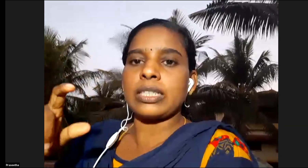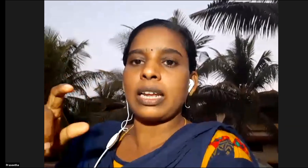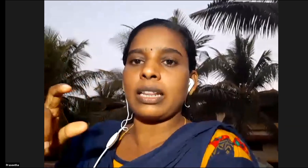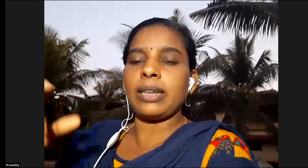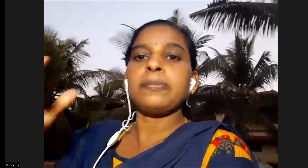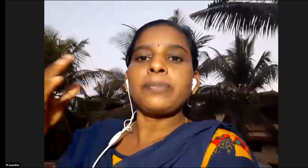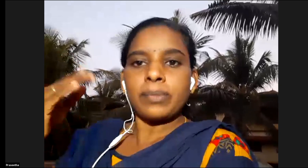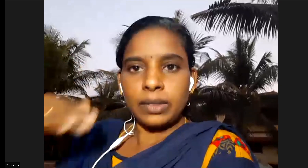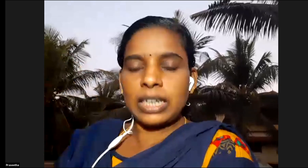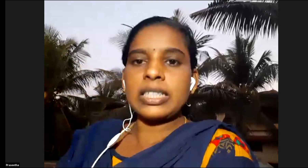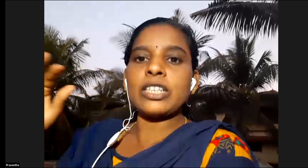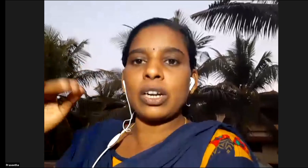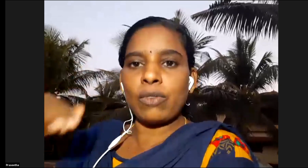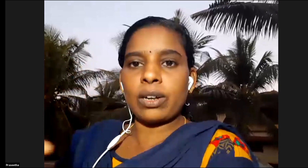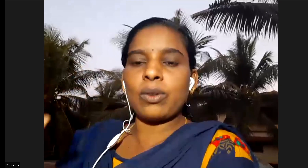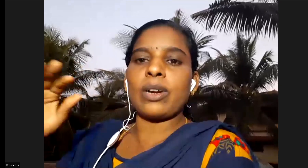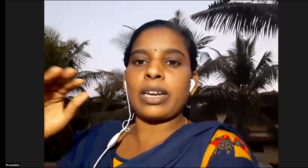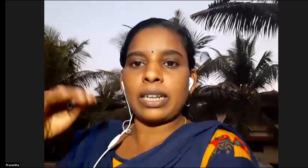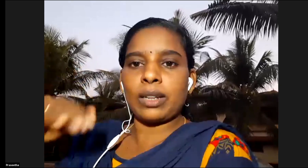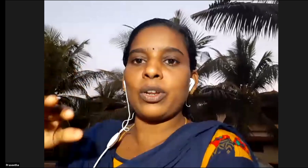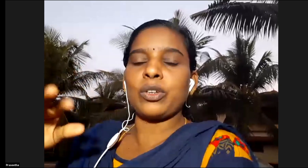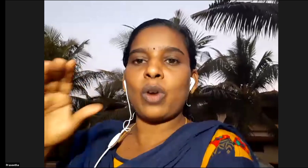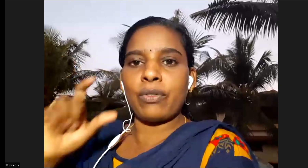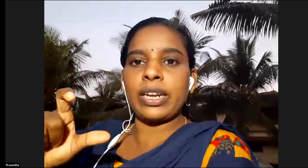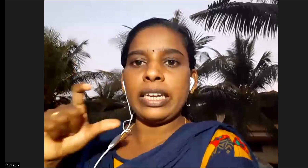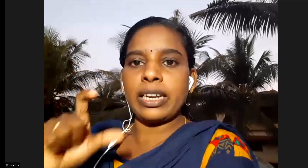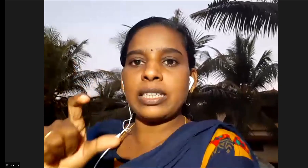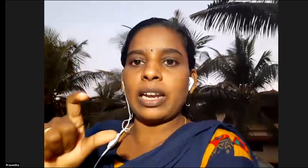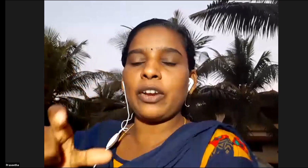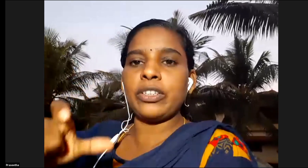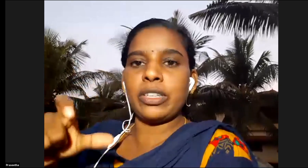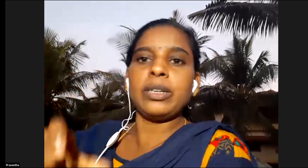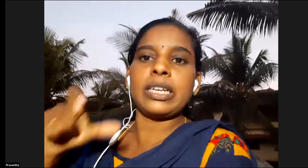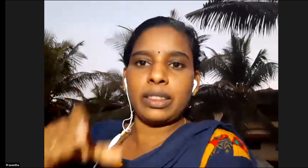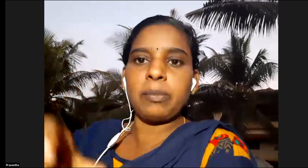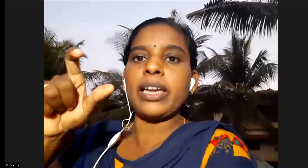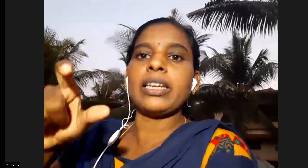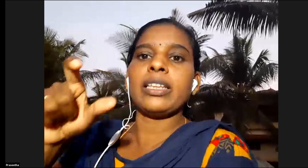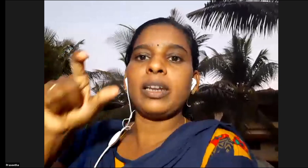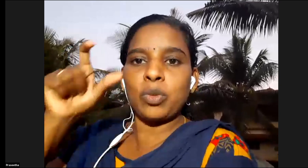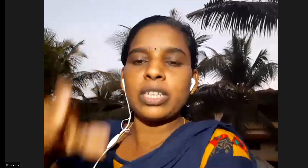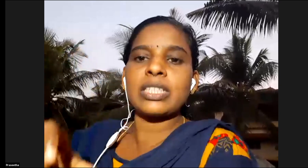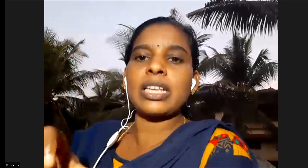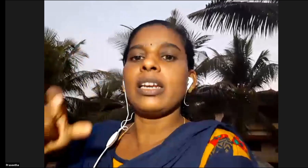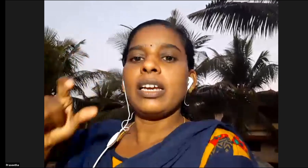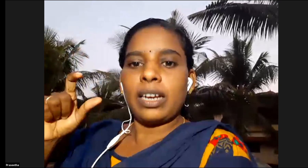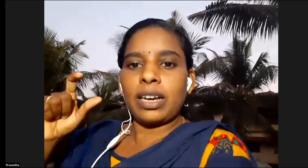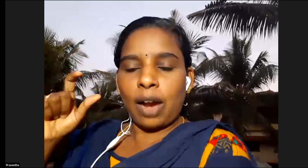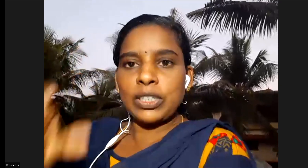കൊടുത്തതിന്റെ അടിസ്ഥാനത്തിൽ റിസർച്ചുകളും വർക്കുകളും ഒക്കെ നടന്നുകൊണ്ടിരിക്കുന്നു. അവർ ഇന്ത്യൻ സൈൻ ലാംഗ്വേജിന് കൃത്യമായ രീതിയിൽ പുതിയ